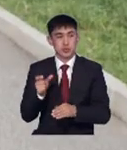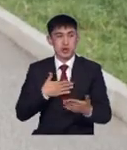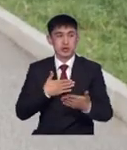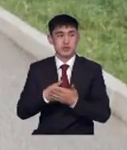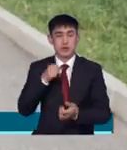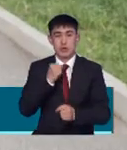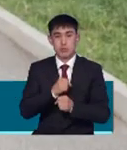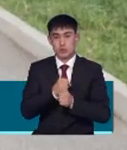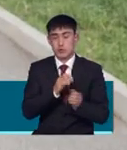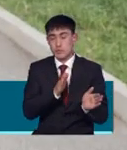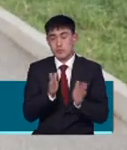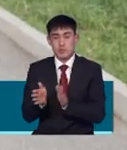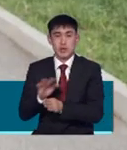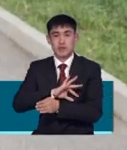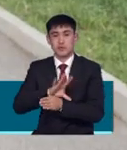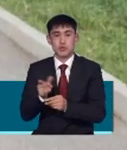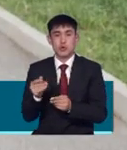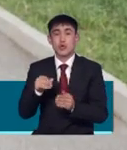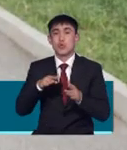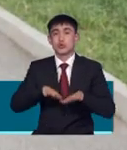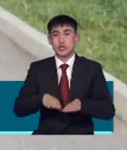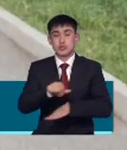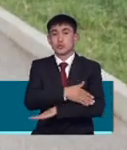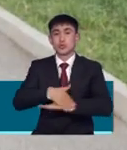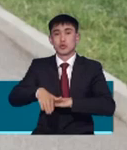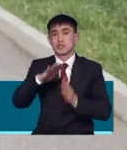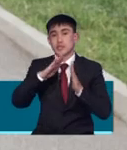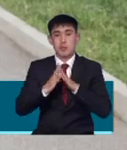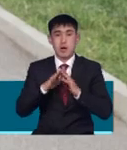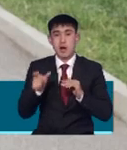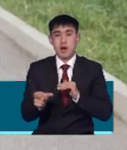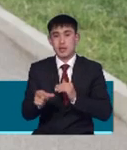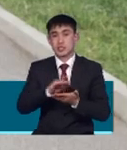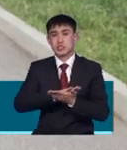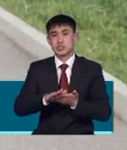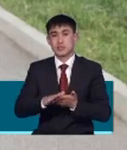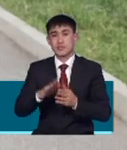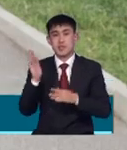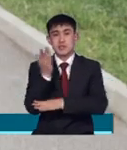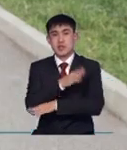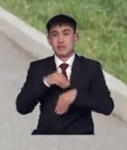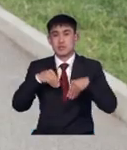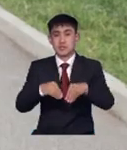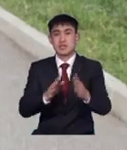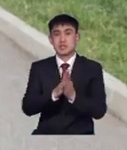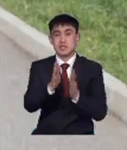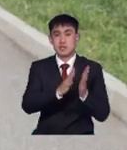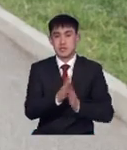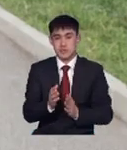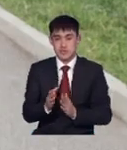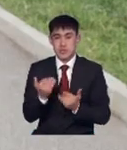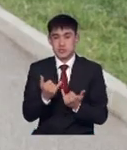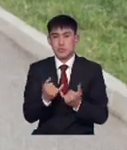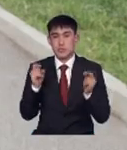активно работают, приводят в порядок все. Участки, улицы, дома, арыки чистят, деревья садят, озеленяют. Ну вот